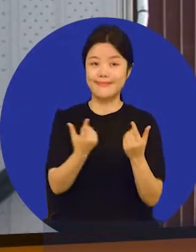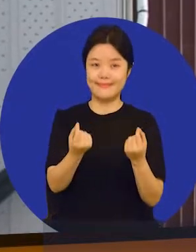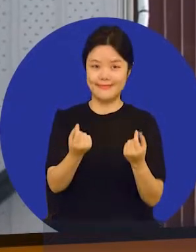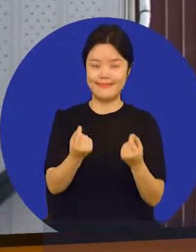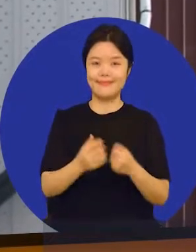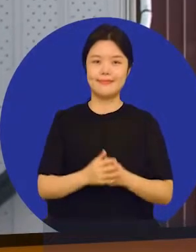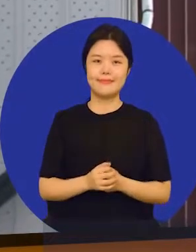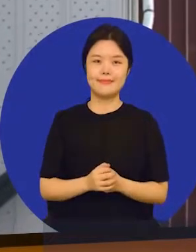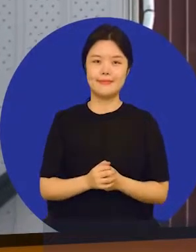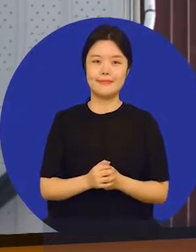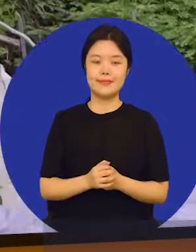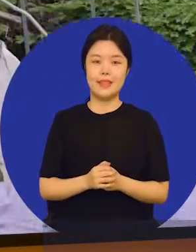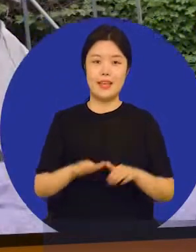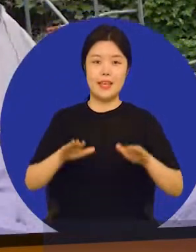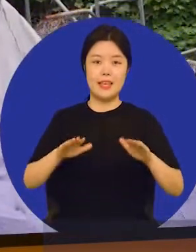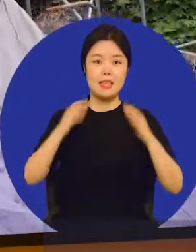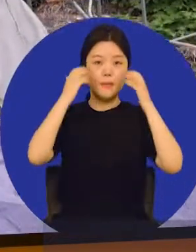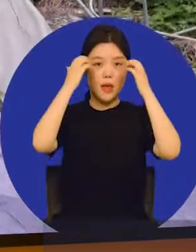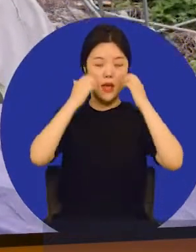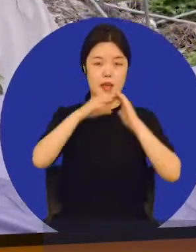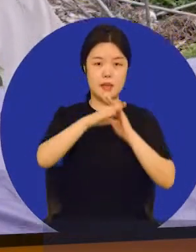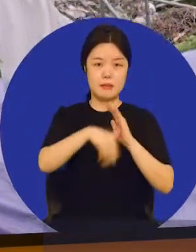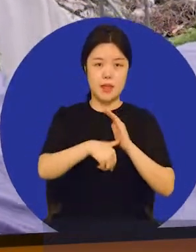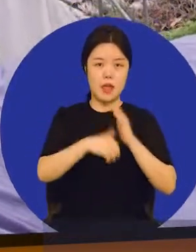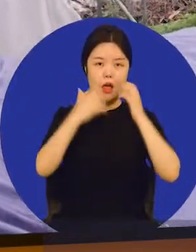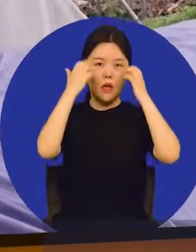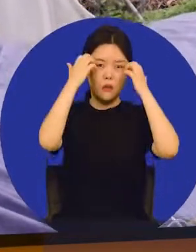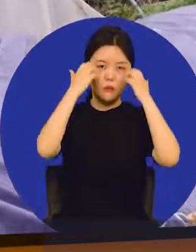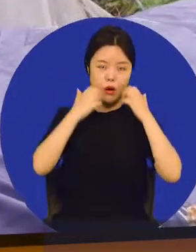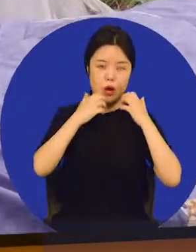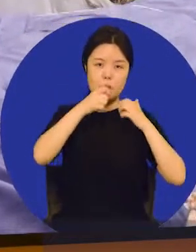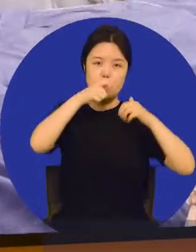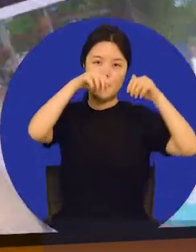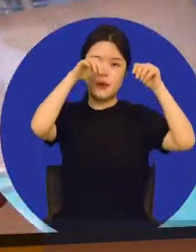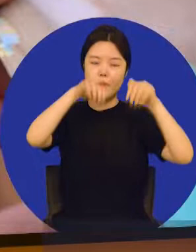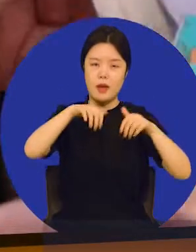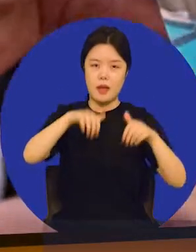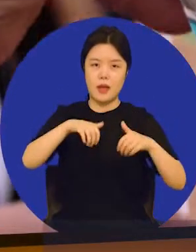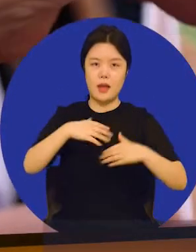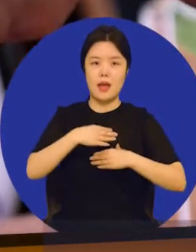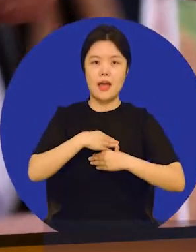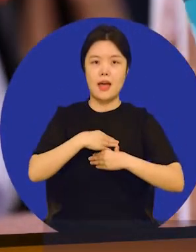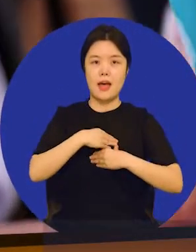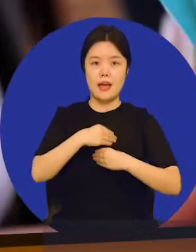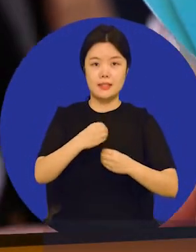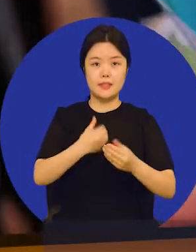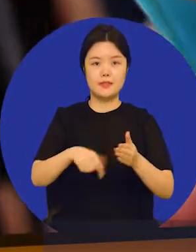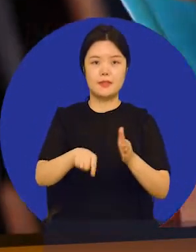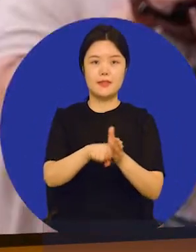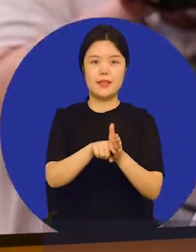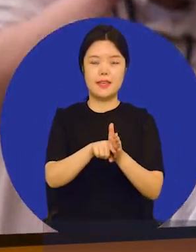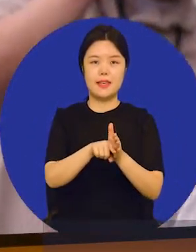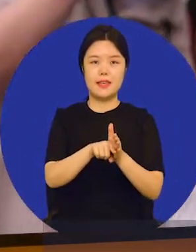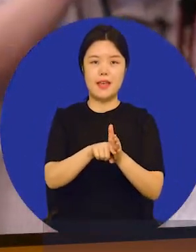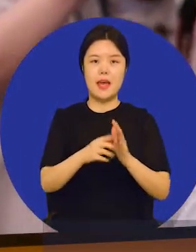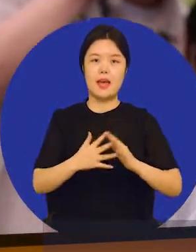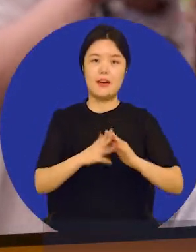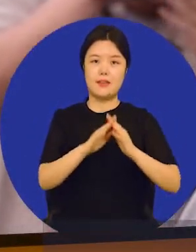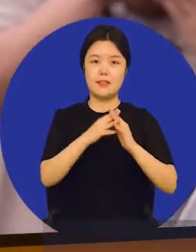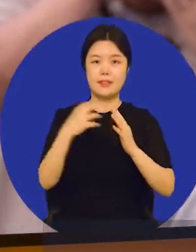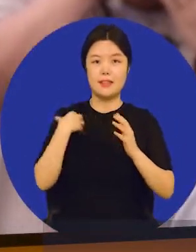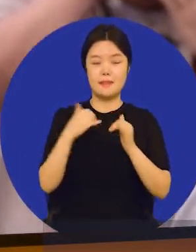않는데요 광양시가 여름철 폭염 폭우 안전사고 등에 대비하기 위해 관내에